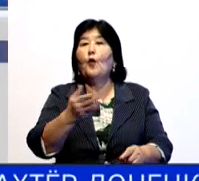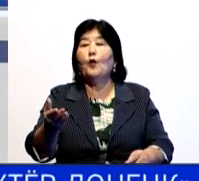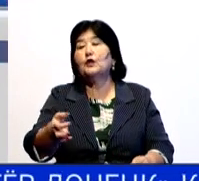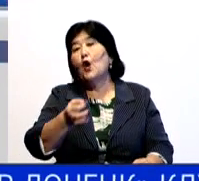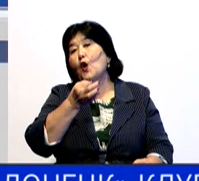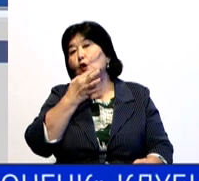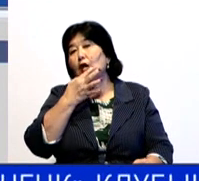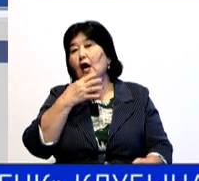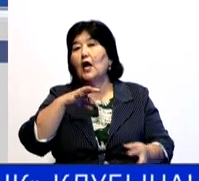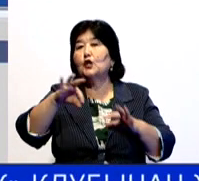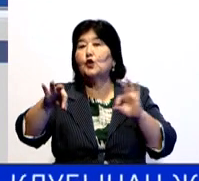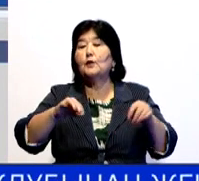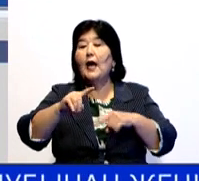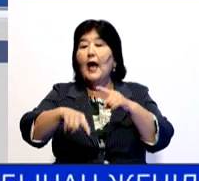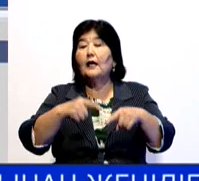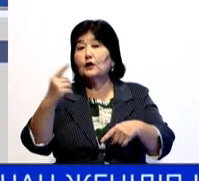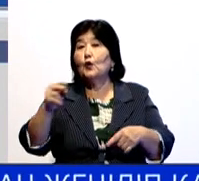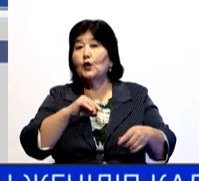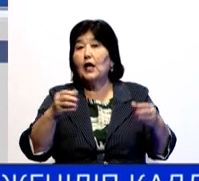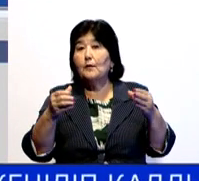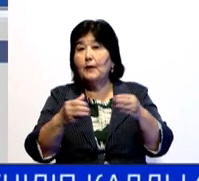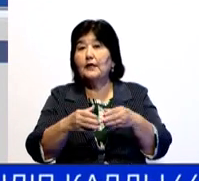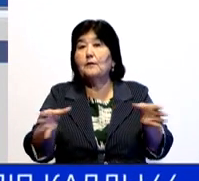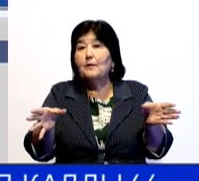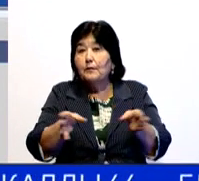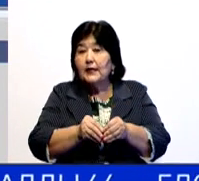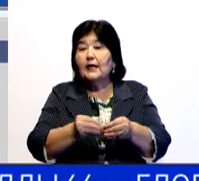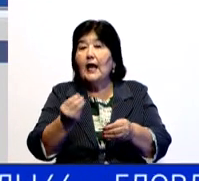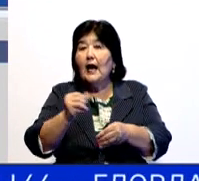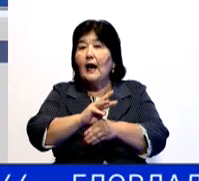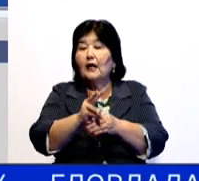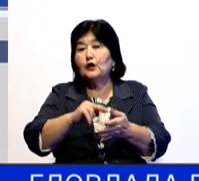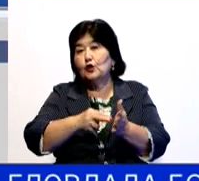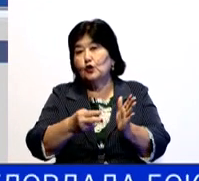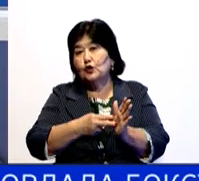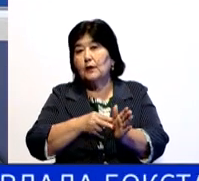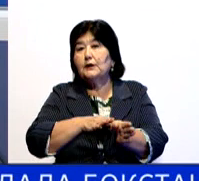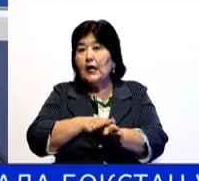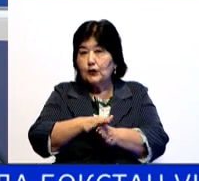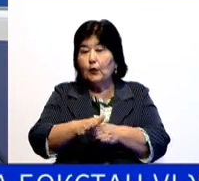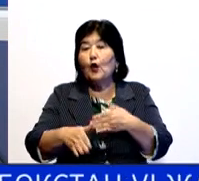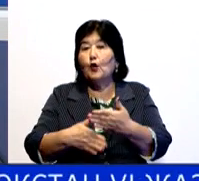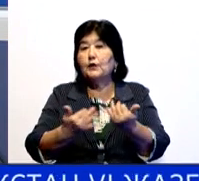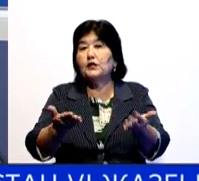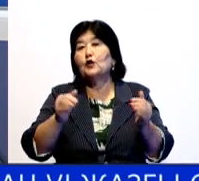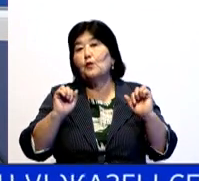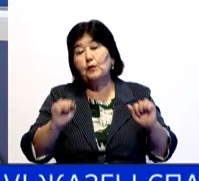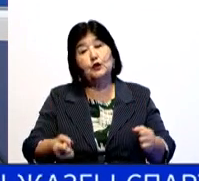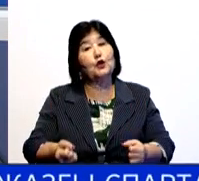ұнаған жобаларды өздері әрі қарай сол компаниямен бірге бірлесіп қаржыландырып, жобасын жүзеге асыруға көмектесетін мүмкіндіктер туады.